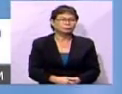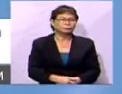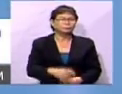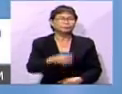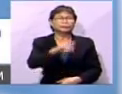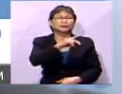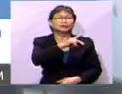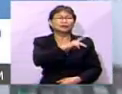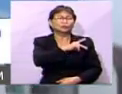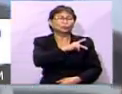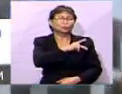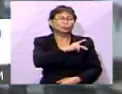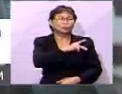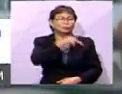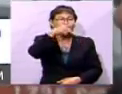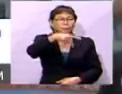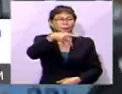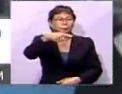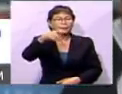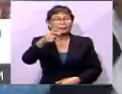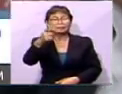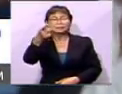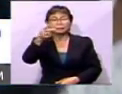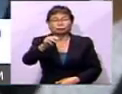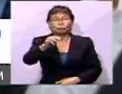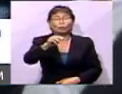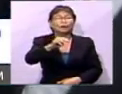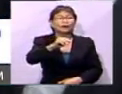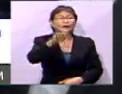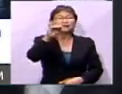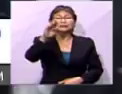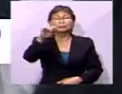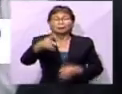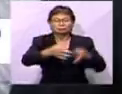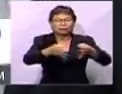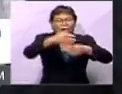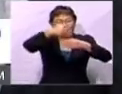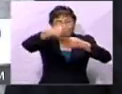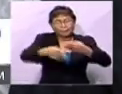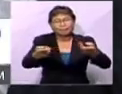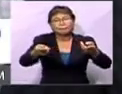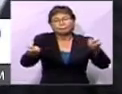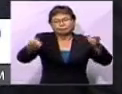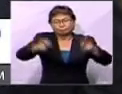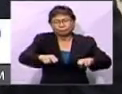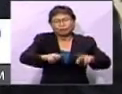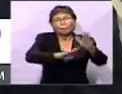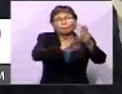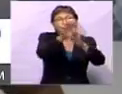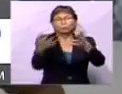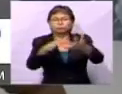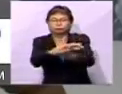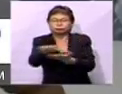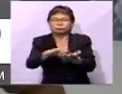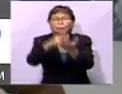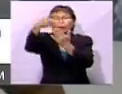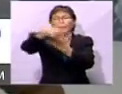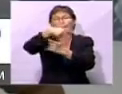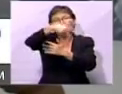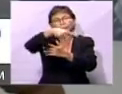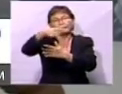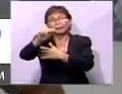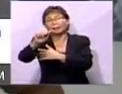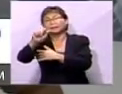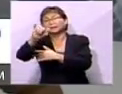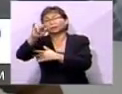Ketua Unit PPA 1M Ismail Cik Hassan menjelaskan selepas majlis menandatangani pembangunan bercampur dan projek PPA